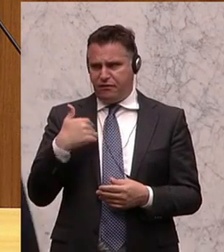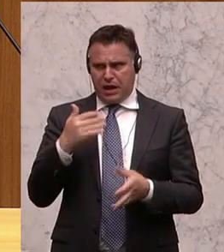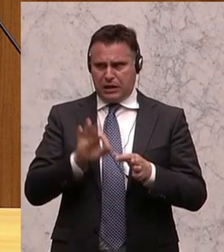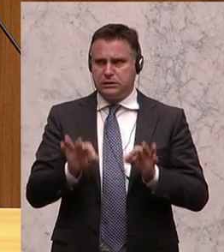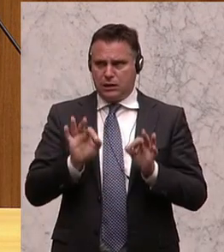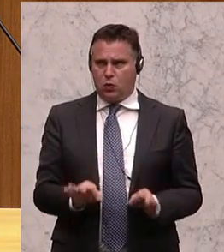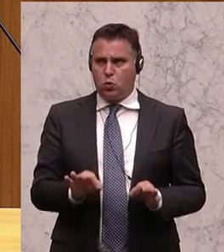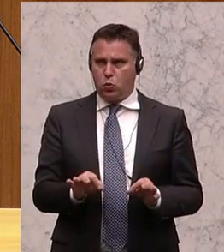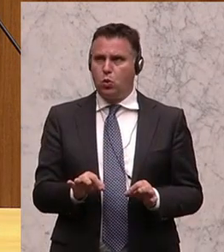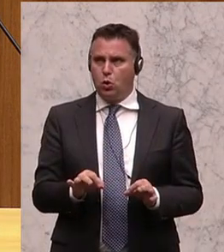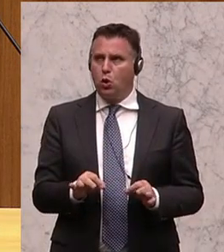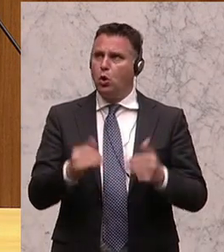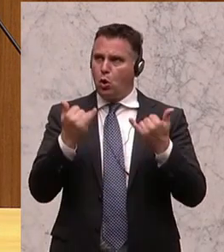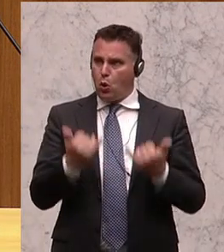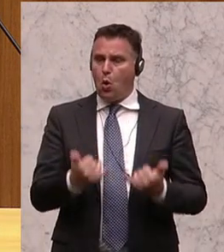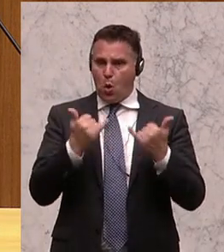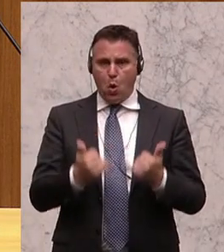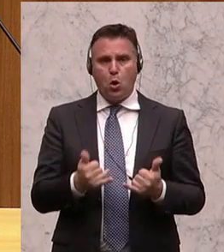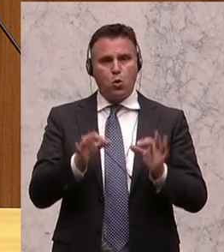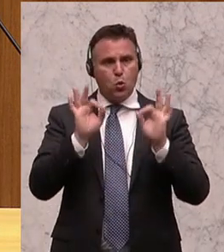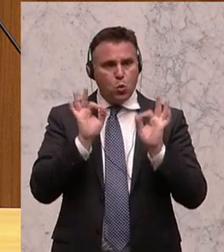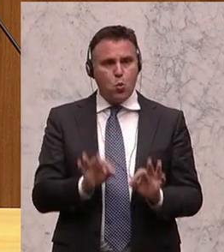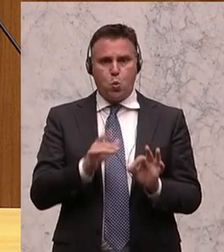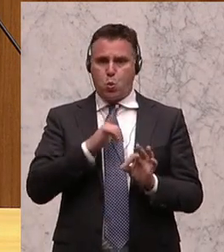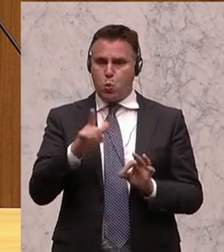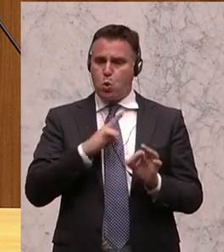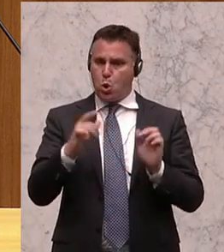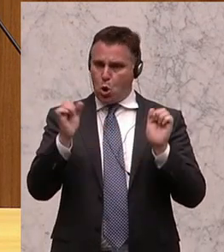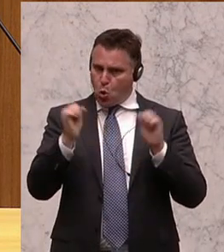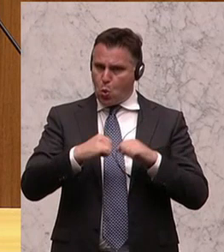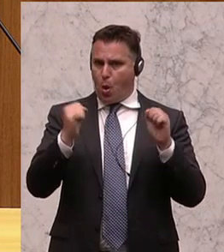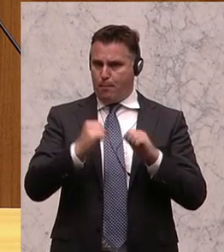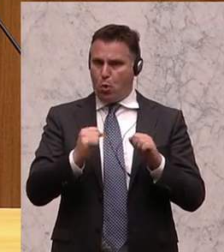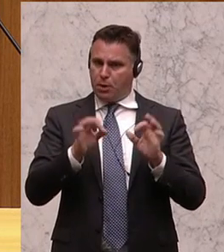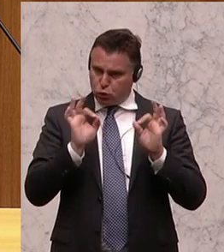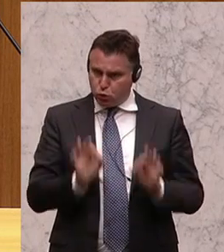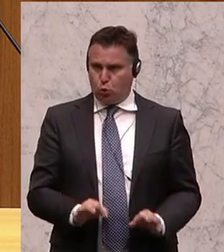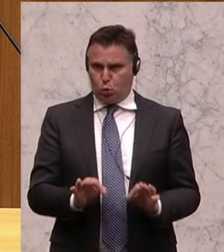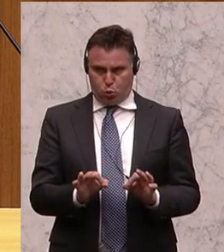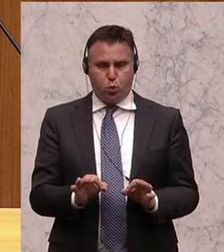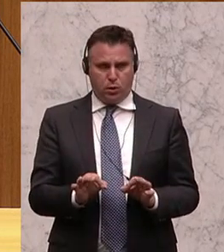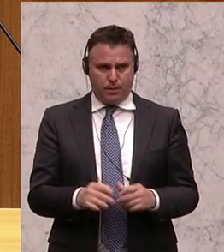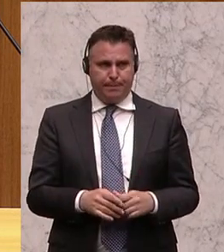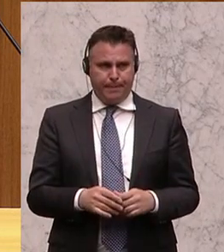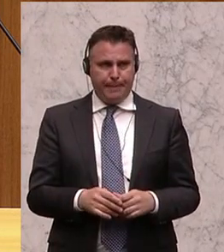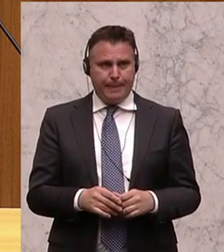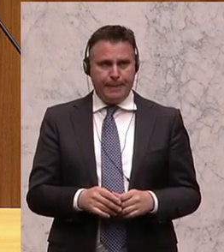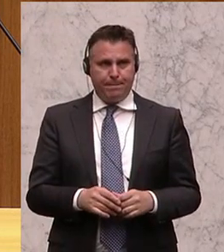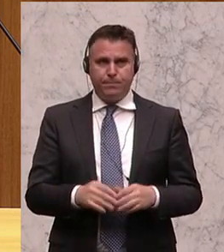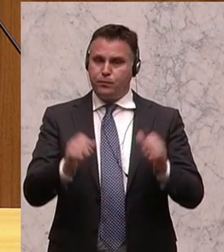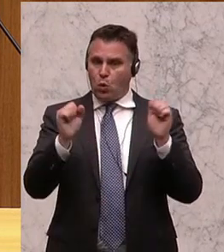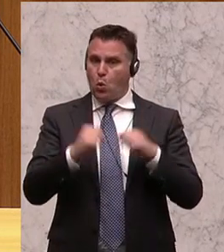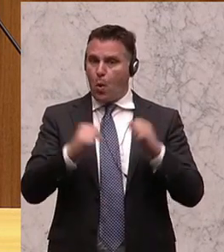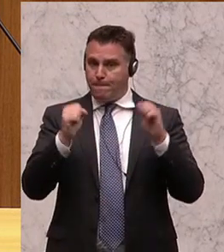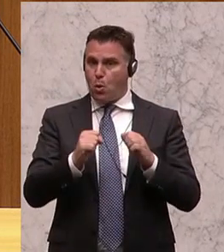einen heute eigentlich akzeptablen Kompromiss heute zustande gebracht, der natürlich, wie immer